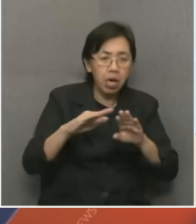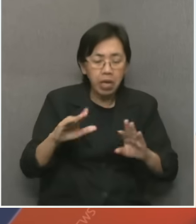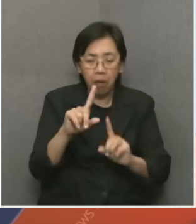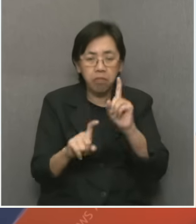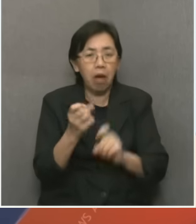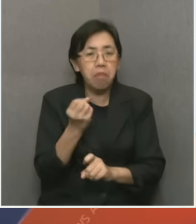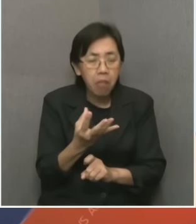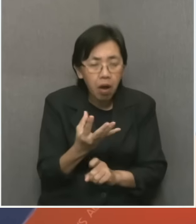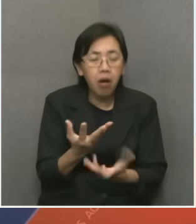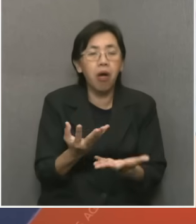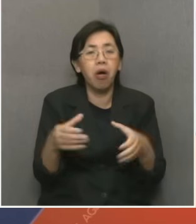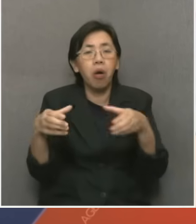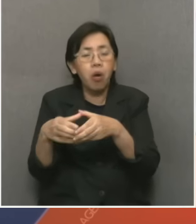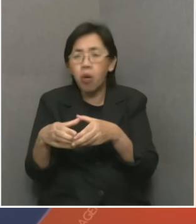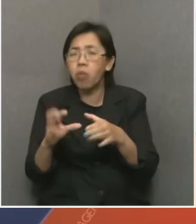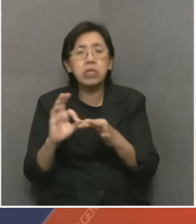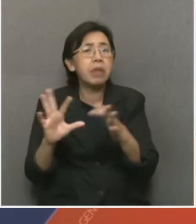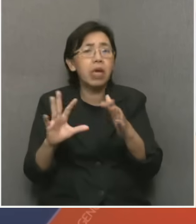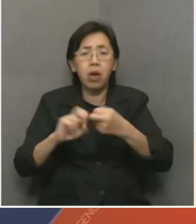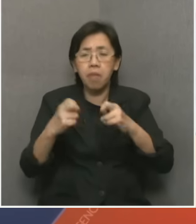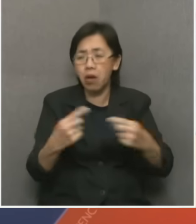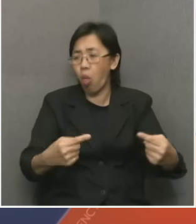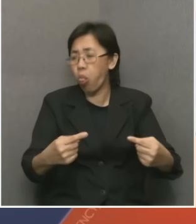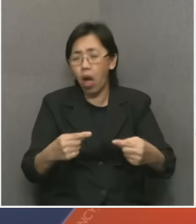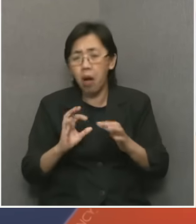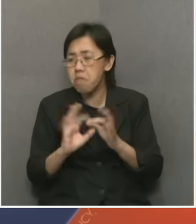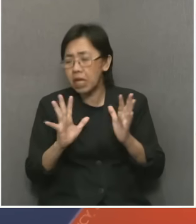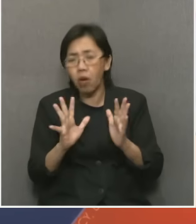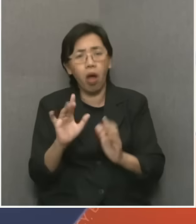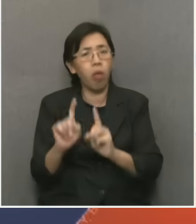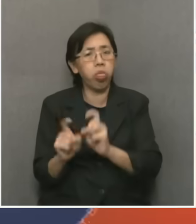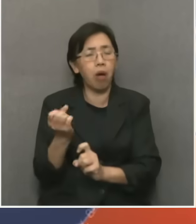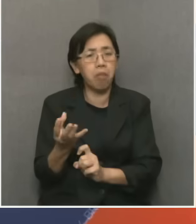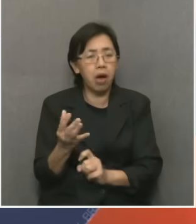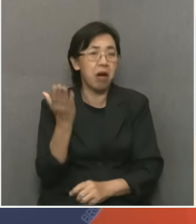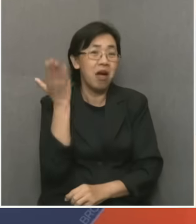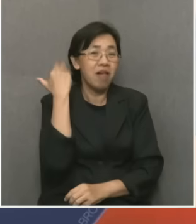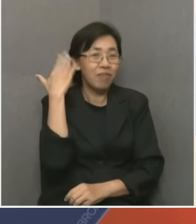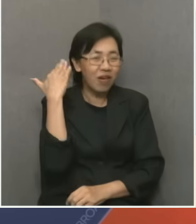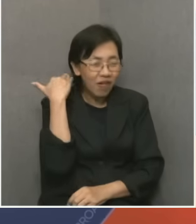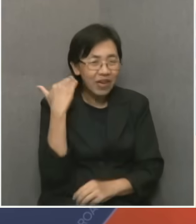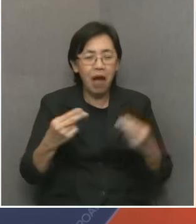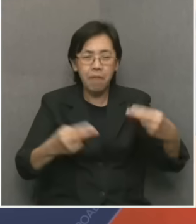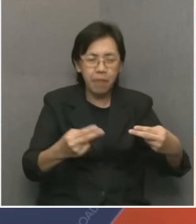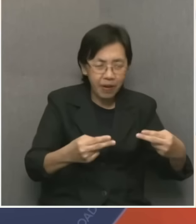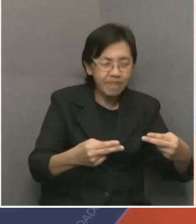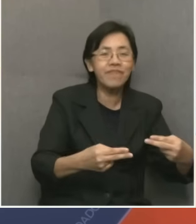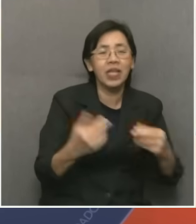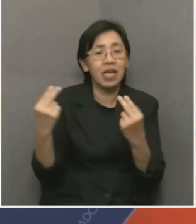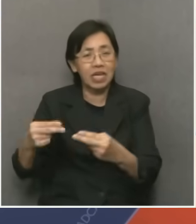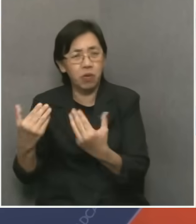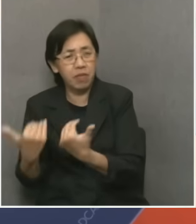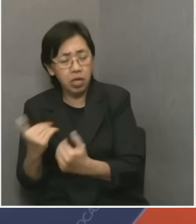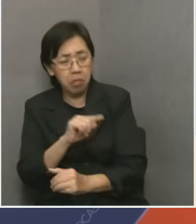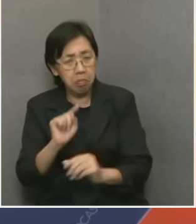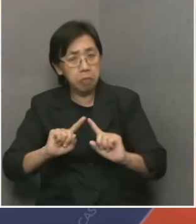ากรวมถึงกลุ่มคนที่ไม่เกี่ยวข้องกับปัญหาความขัดแย้งนี้เลยถ้าเทียบกันแล้วเนี่ยค่ะเหตุการณ์ที่เคยเกิดขึ้นในอดีตกับปัจจุบันนี้ลักษณะของความรุน